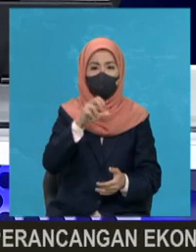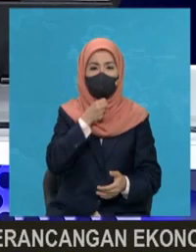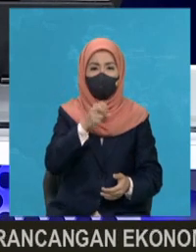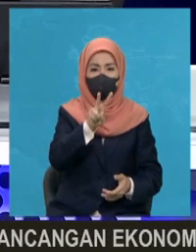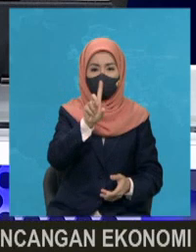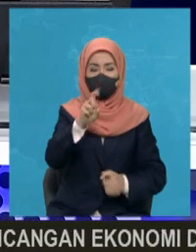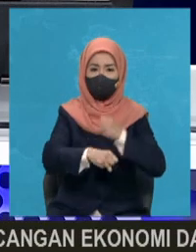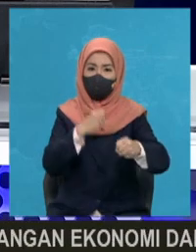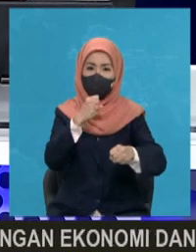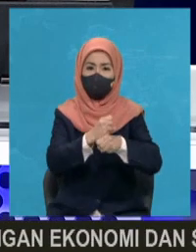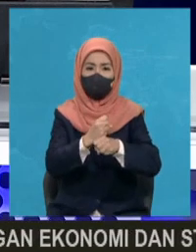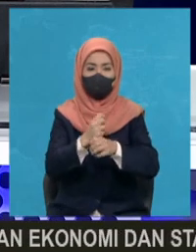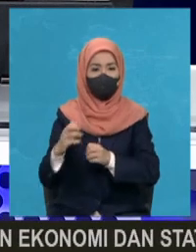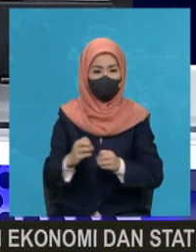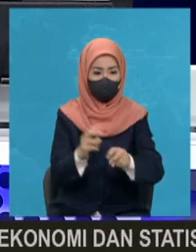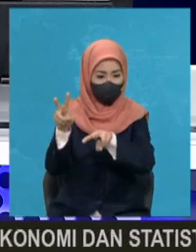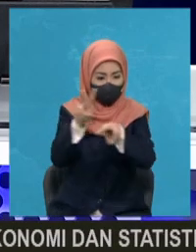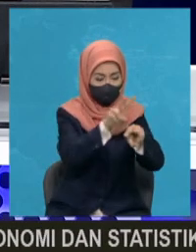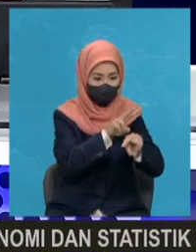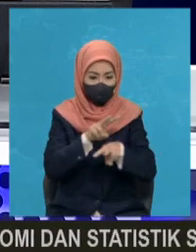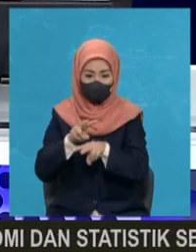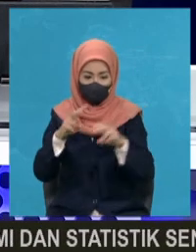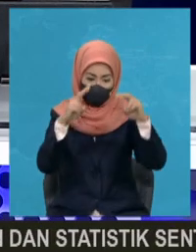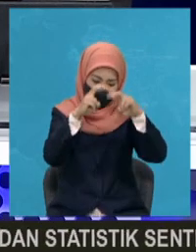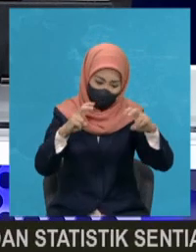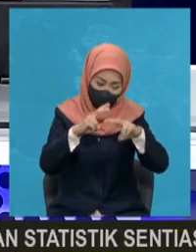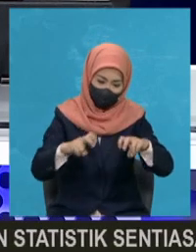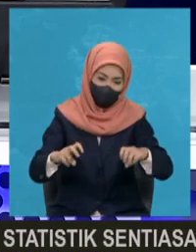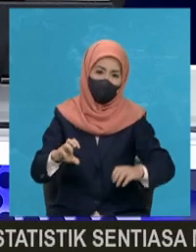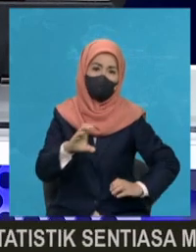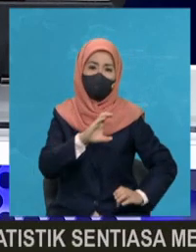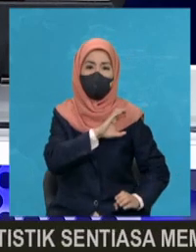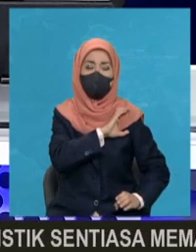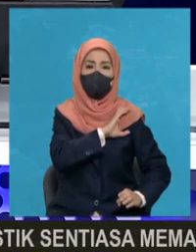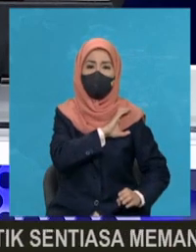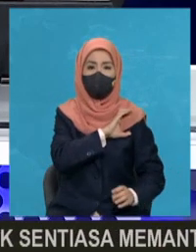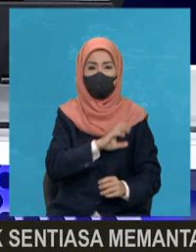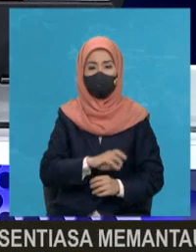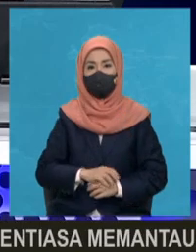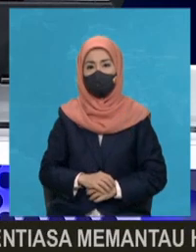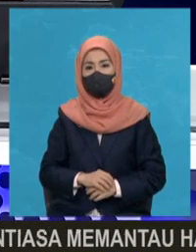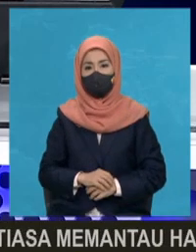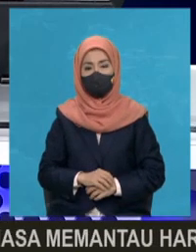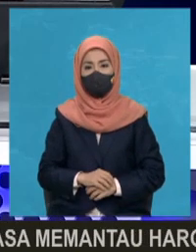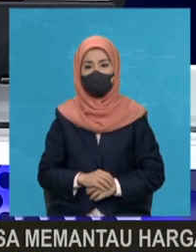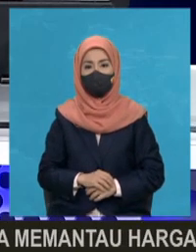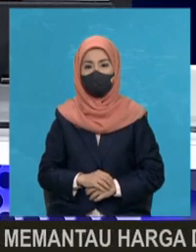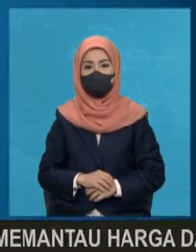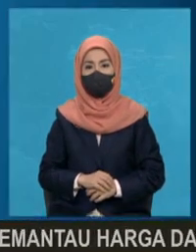tahun itu ditahan semasa operasi Pemantauan dan pemeriksaan anggota pasukan polis diraja Brunei